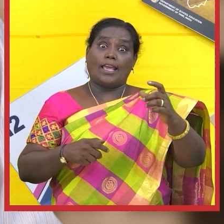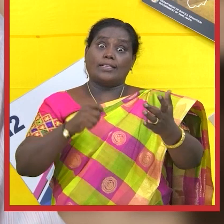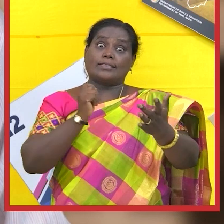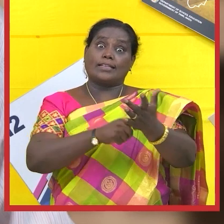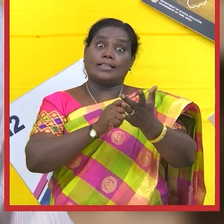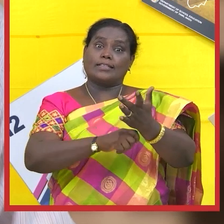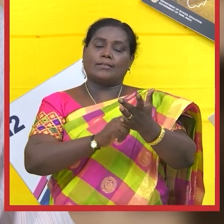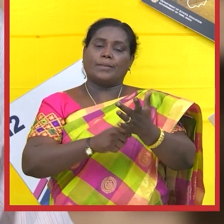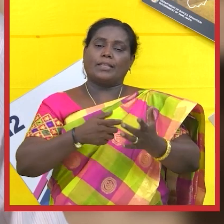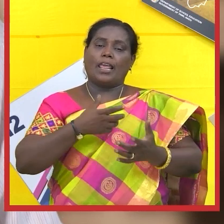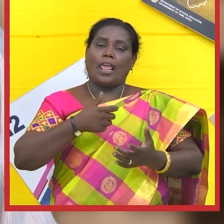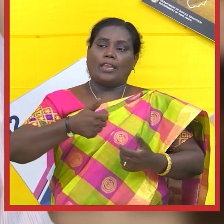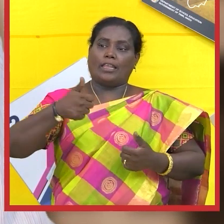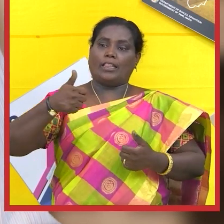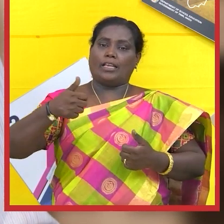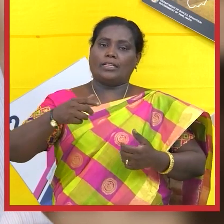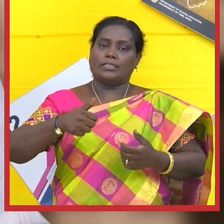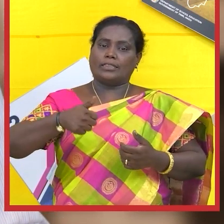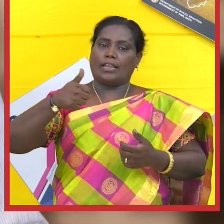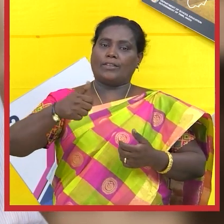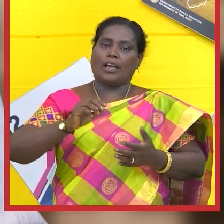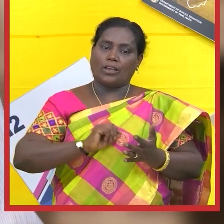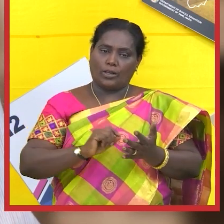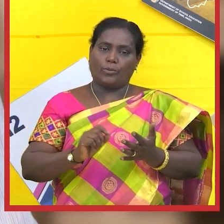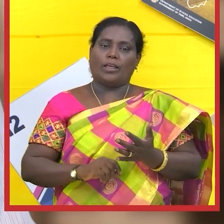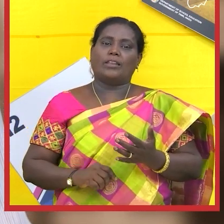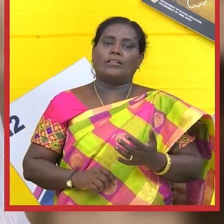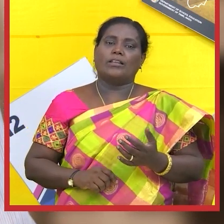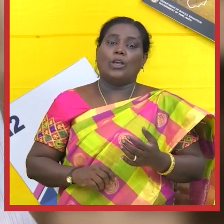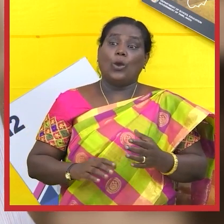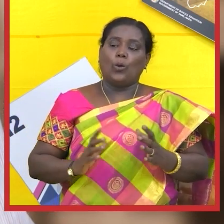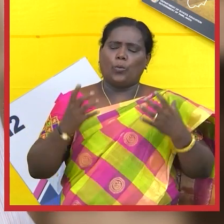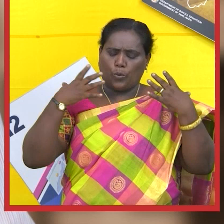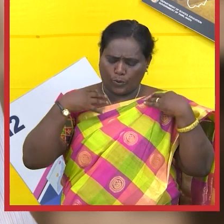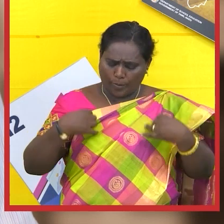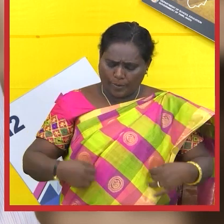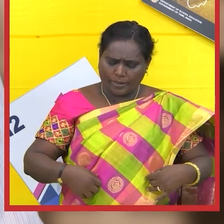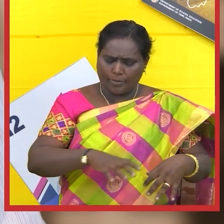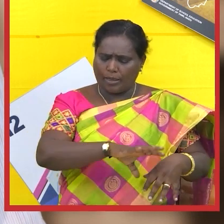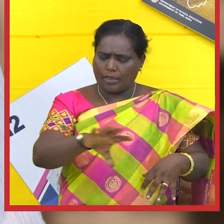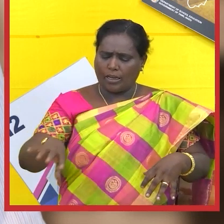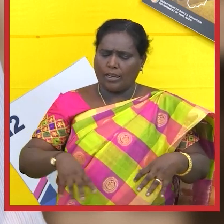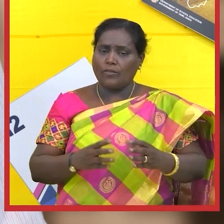நீதிக்கட்சியினுடைய துணைத் தலைவராக செயல்பட்டிருக்கிறார். ஒடுக்கப்பட்ட மக்களினுடைய வாழ்விற்காக பாடுபட்டவர்களில் எம்சி ராஜாவும்